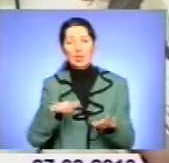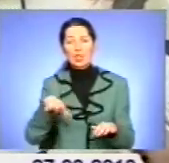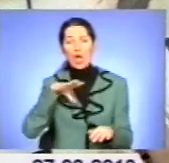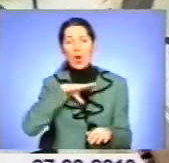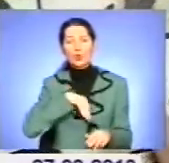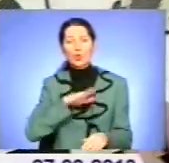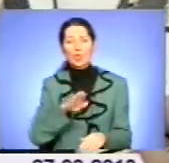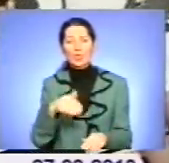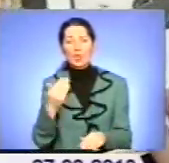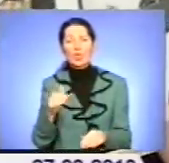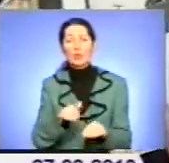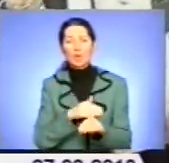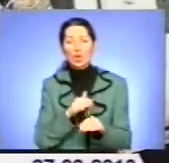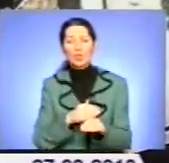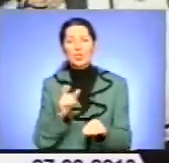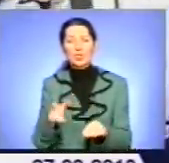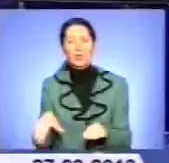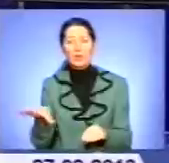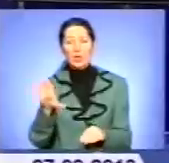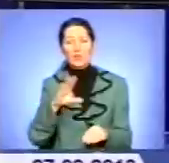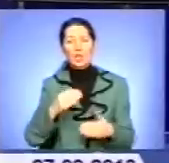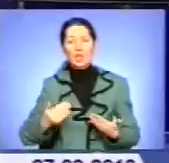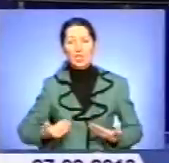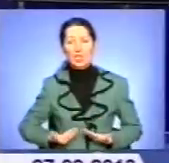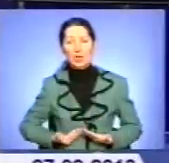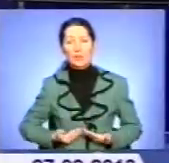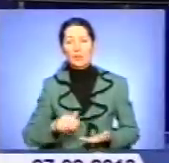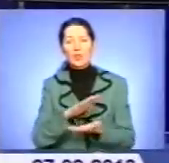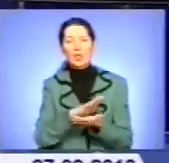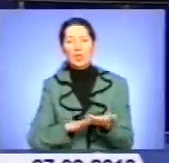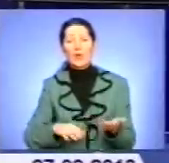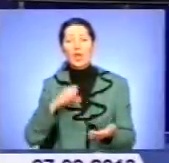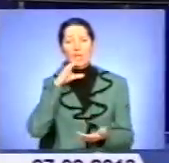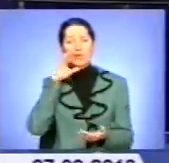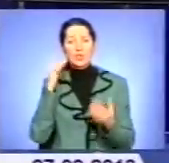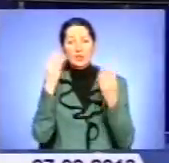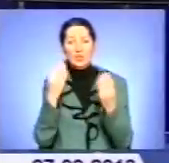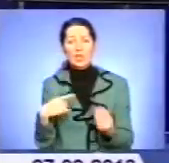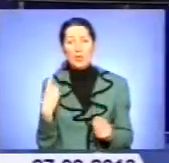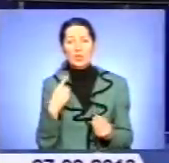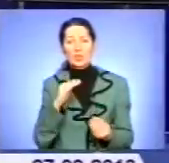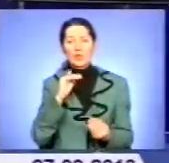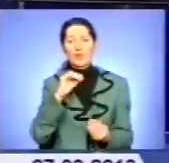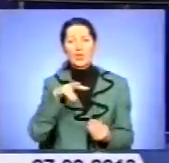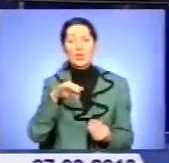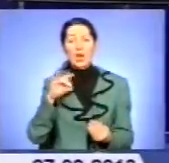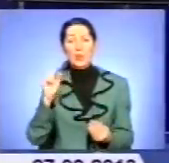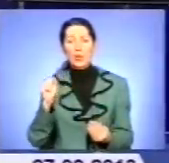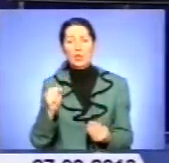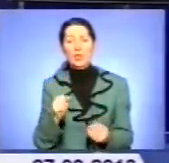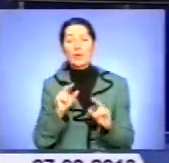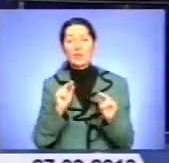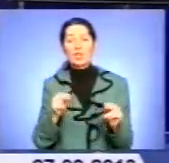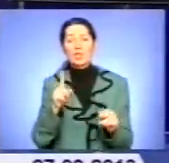діток та їх благодійників на все життя. Тривають шевченківські дні. В обласній філармонії з нагоди